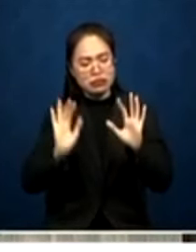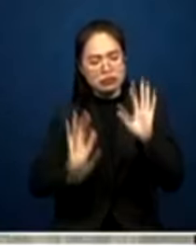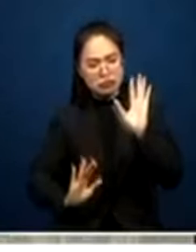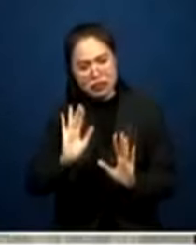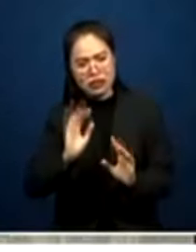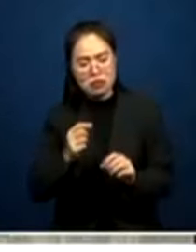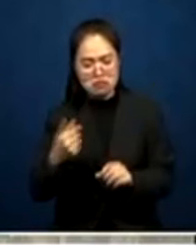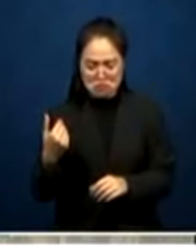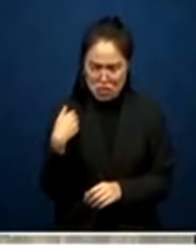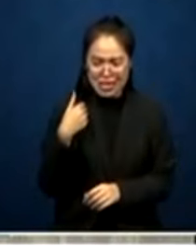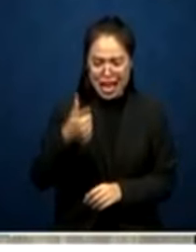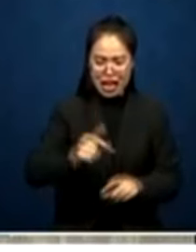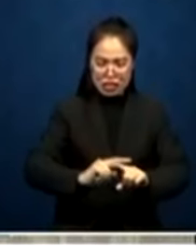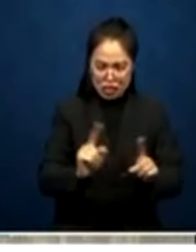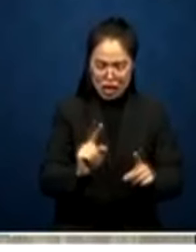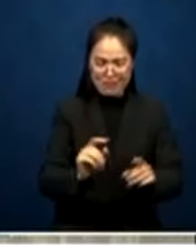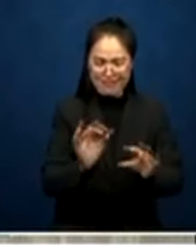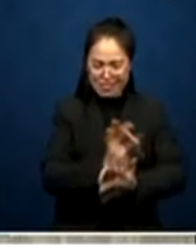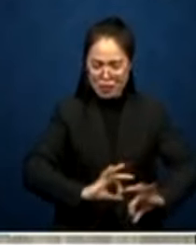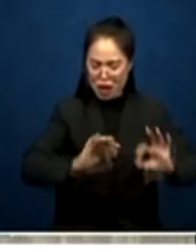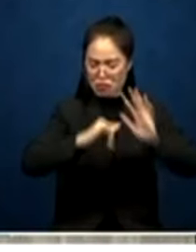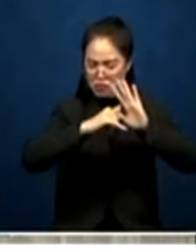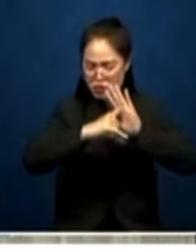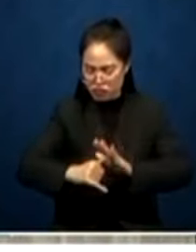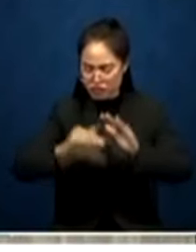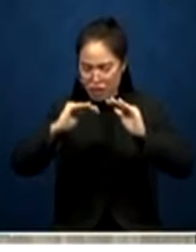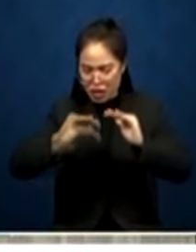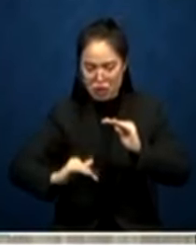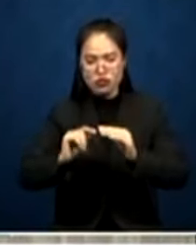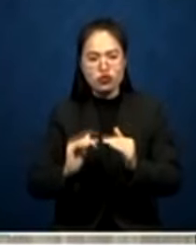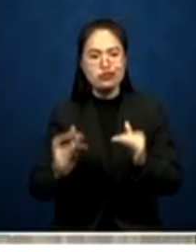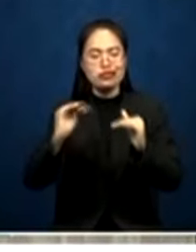มีได้ครับเสรีภาพนั้นต้องไม่ก่อให้เกิดอิทธิพลเกิดก